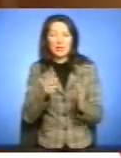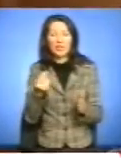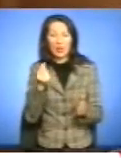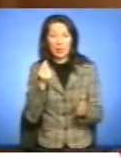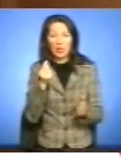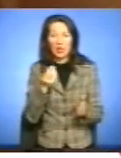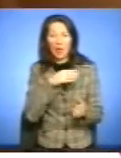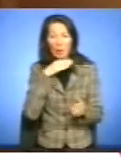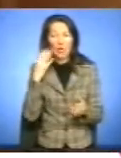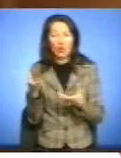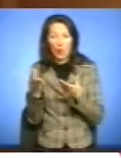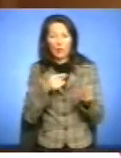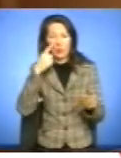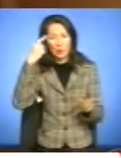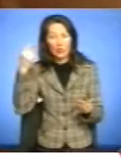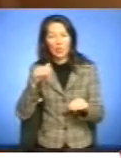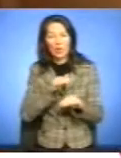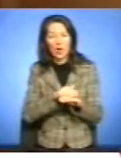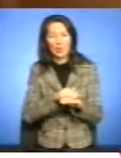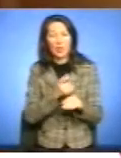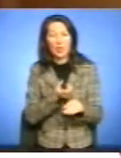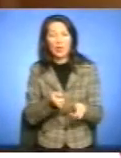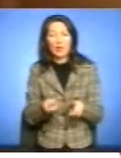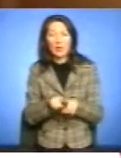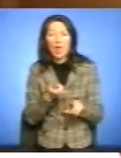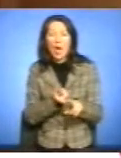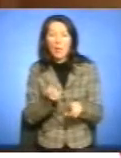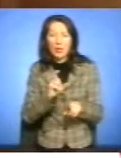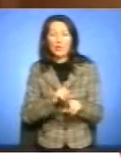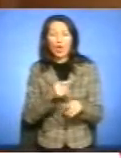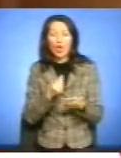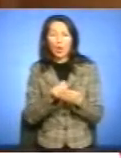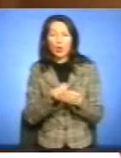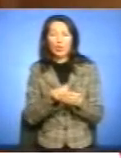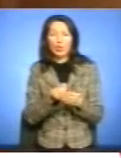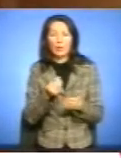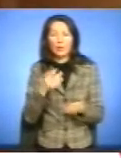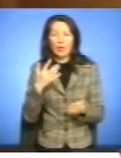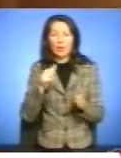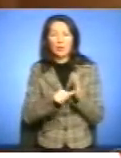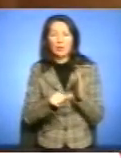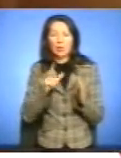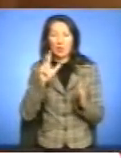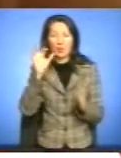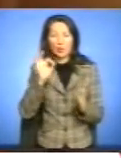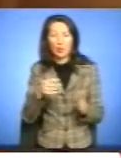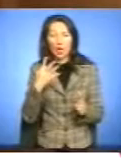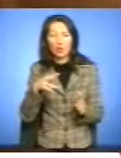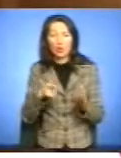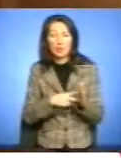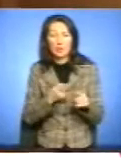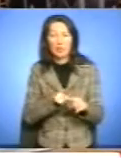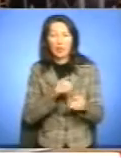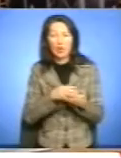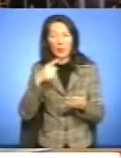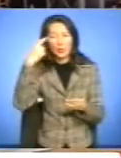фактори. Все-таки переважають гроші, це десь приблизно 63%, ну, а 47% – це все-таки психологічні проблеми